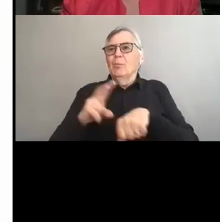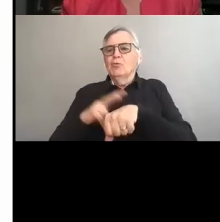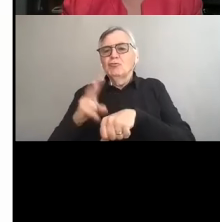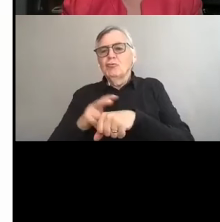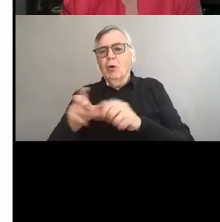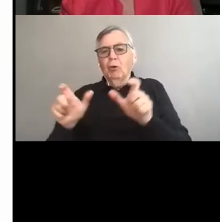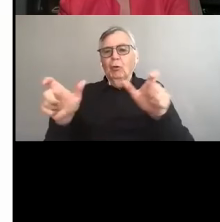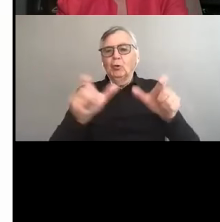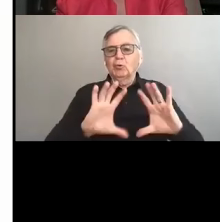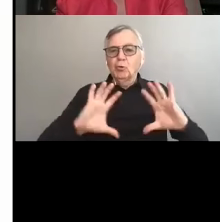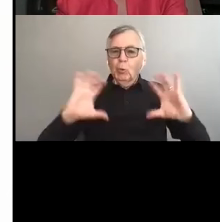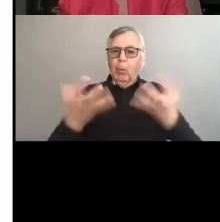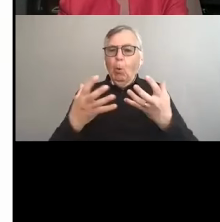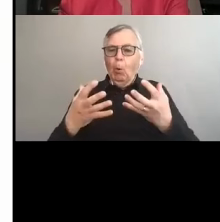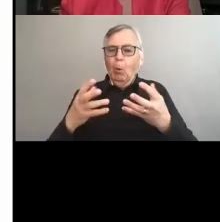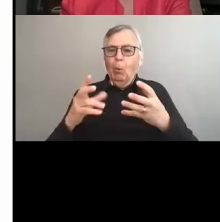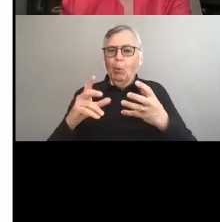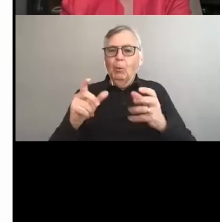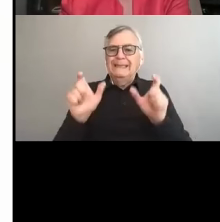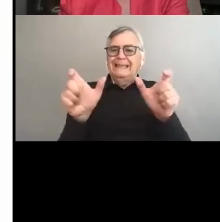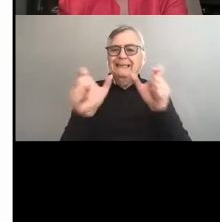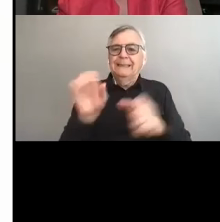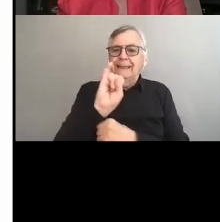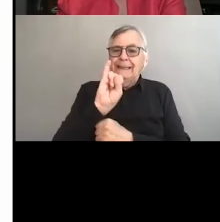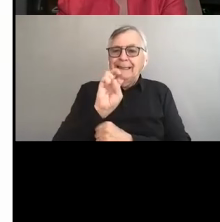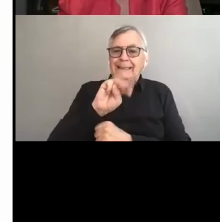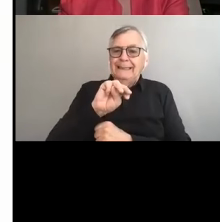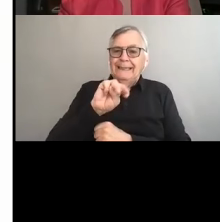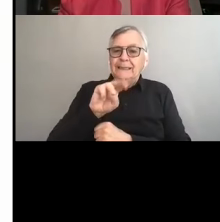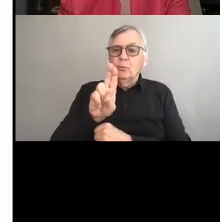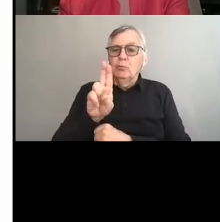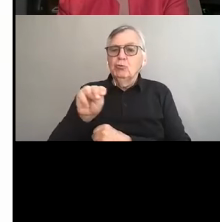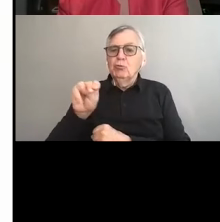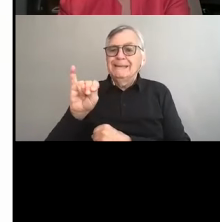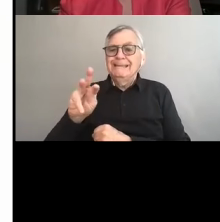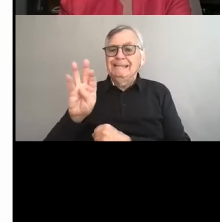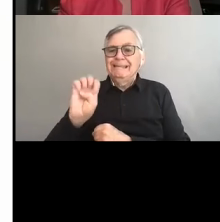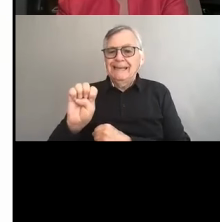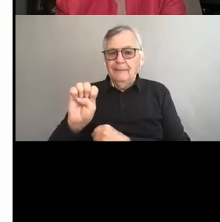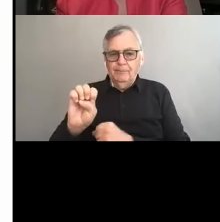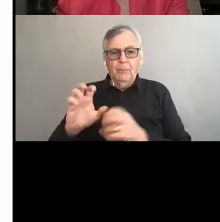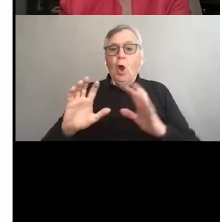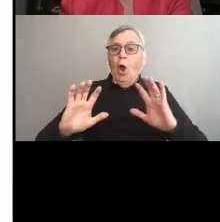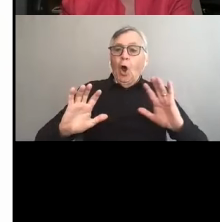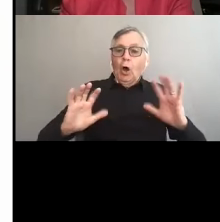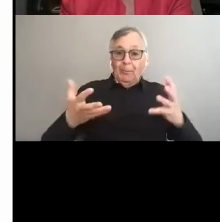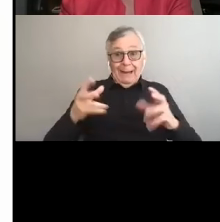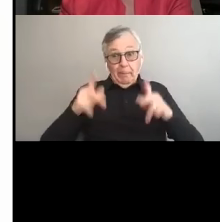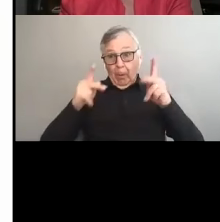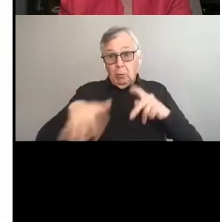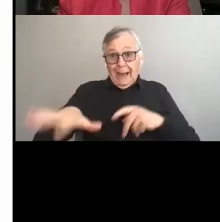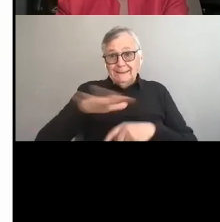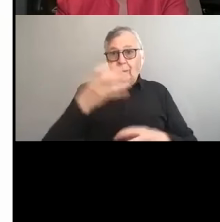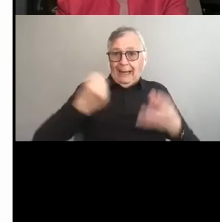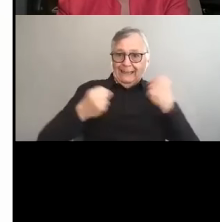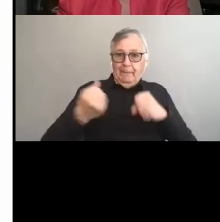l'immunité de troupeau. C'est le synonyme de l'immunité grégaire, l'immunité collective. Donc, on peut l'atteindre soit si toute la population attrape la